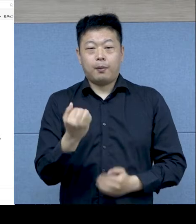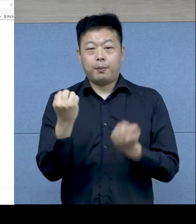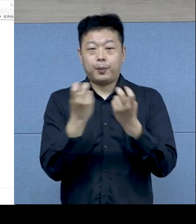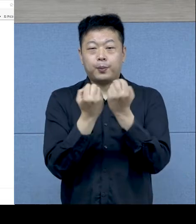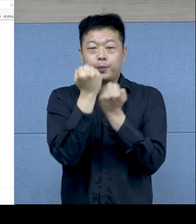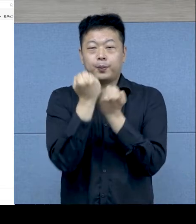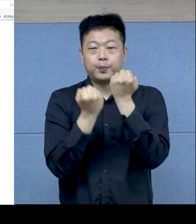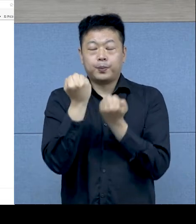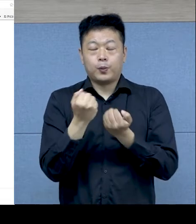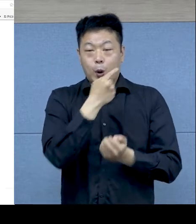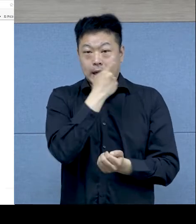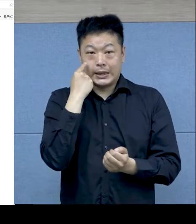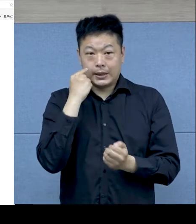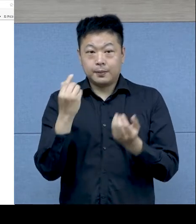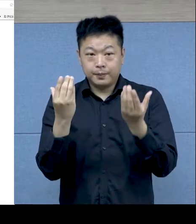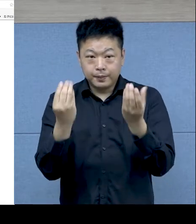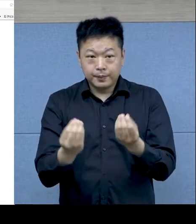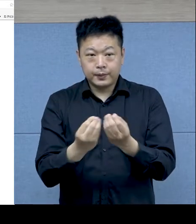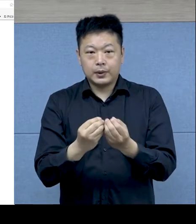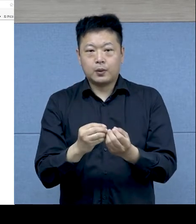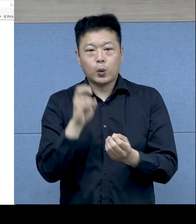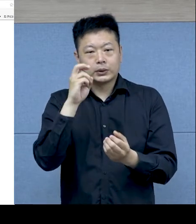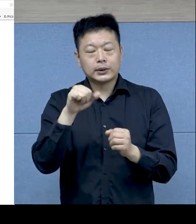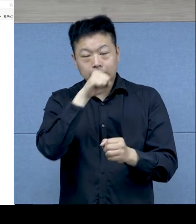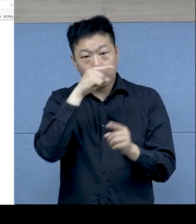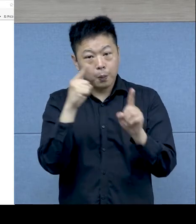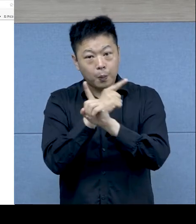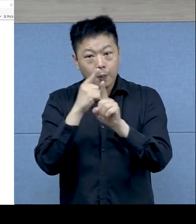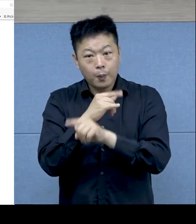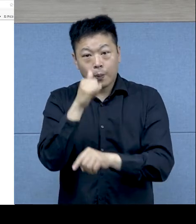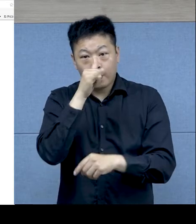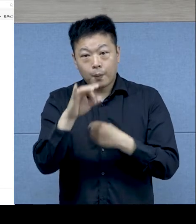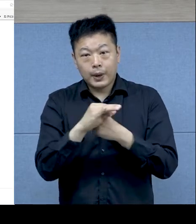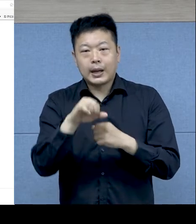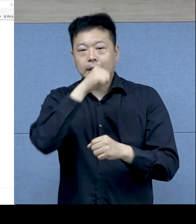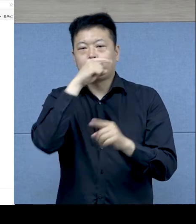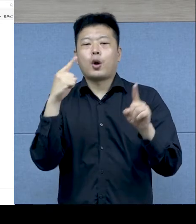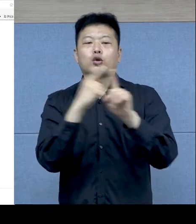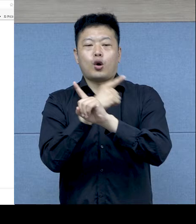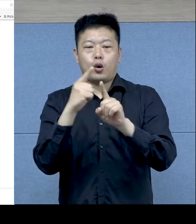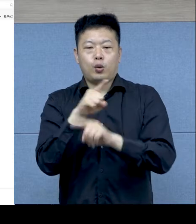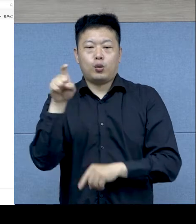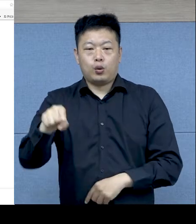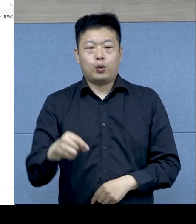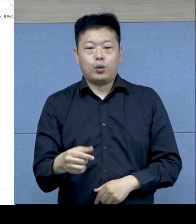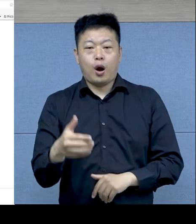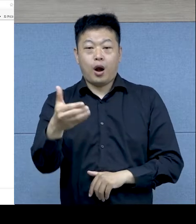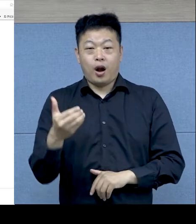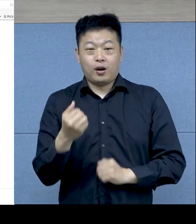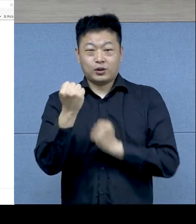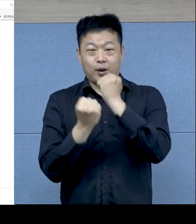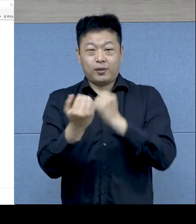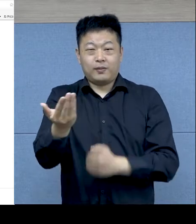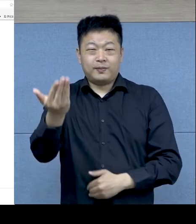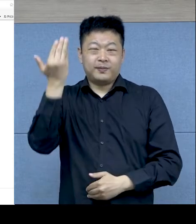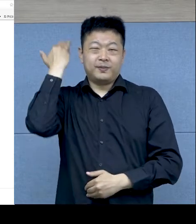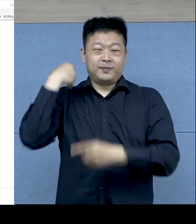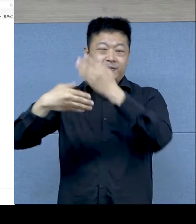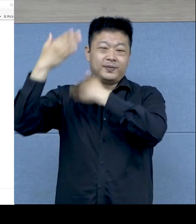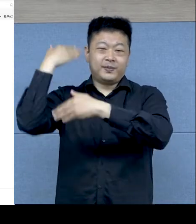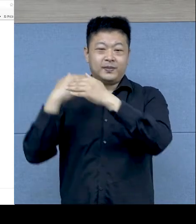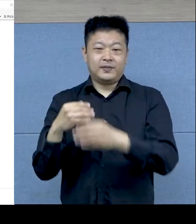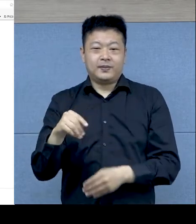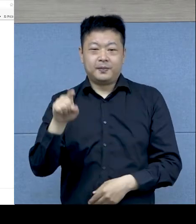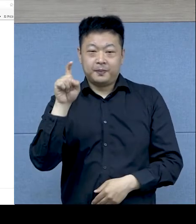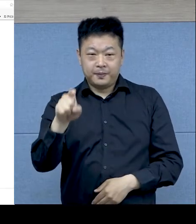방법으로 내용을 확인하시다가 예산 변경이 필요하다. 그러면 다시 예산 변경을 누르셔서 아까 그 페이지로 돌아가셔서 예산 변경을 하시면